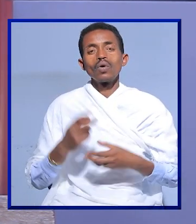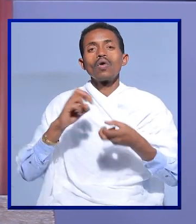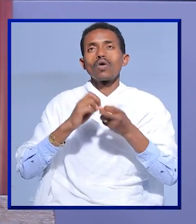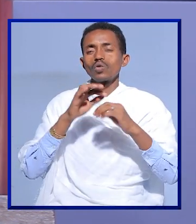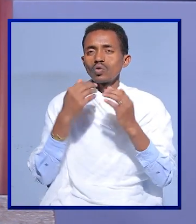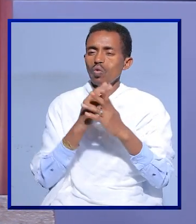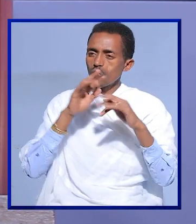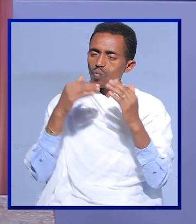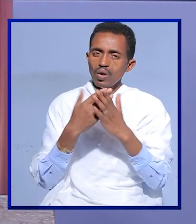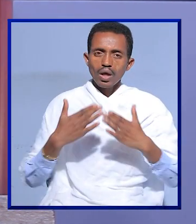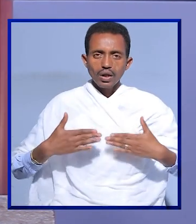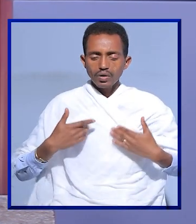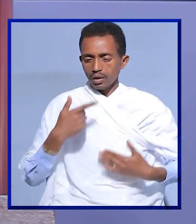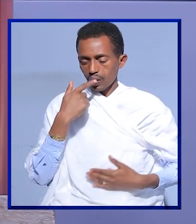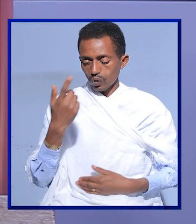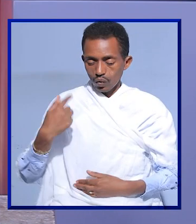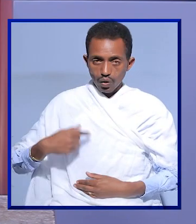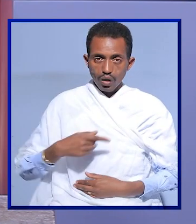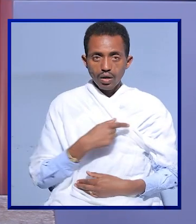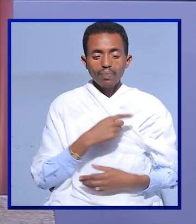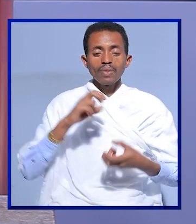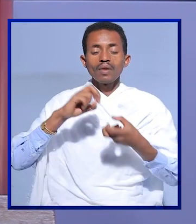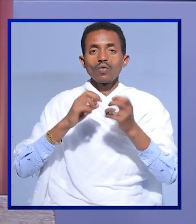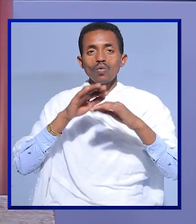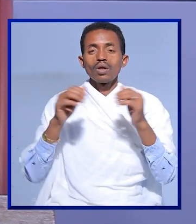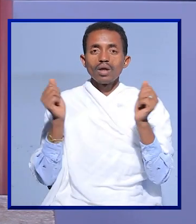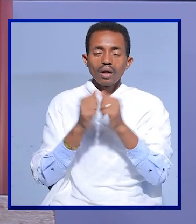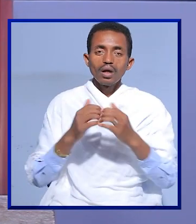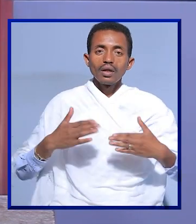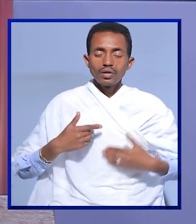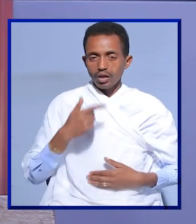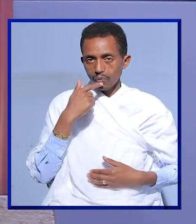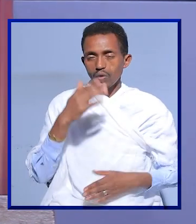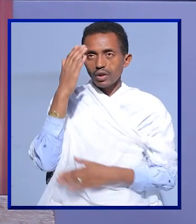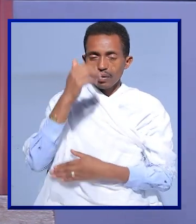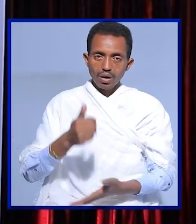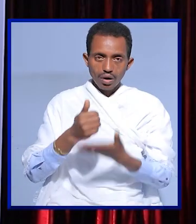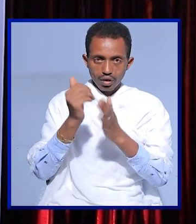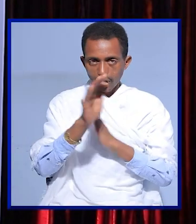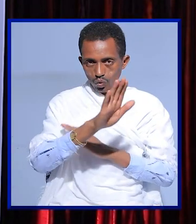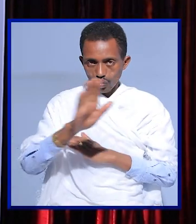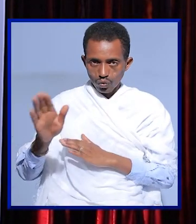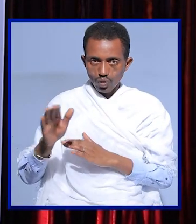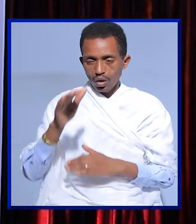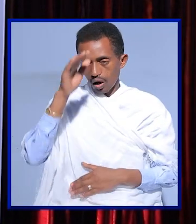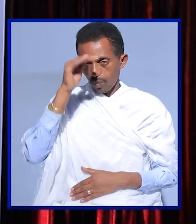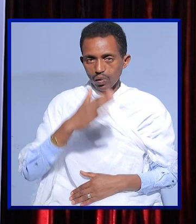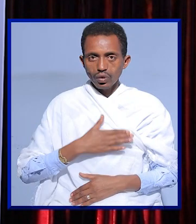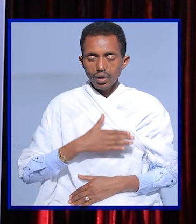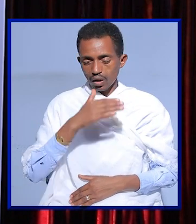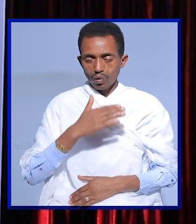ወገኖቻችንን ደስ እንድናሰኛቸው እኛም ከወገኖቻችን ጋር ደስ ብሎ እንድናሳልፍ እግዚአብሔር ይርዳን። አባቶቼ እና